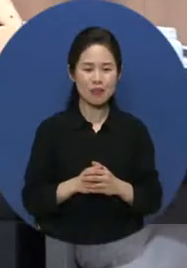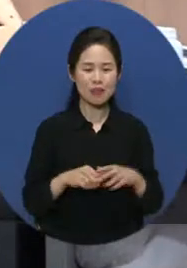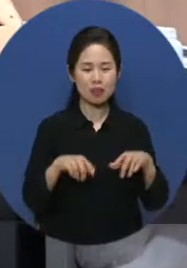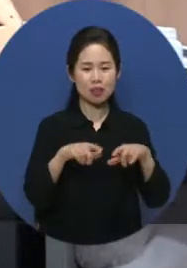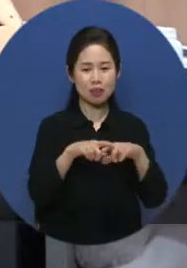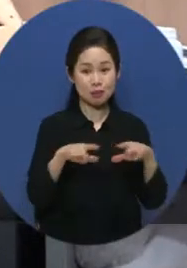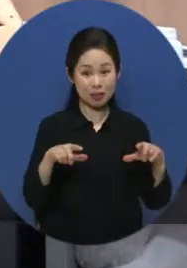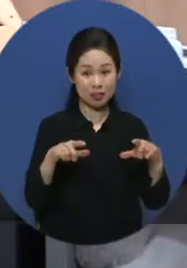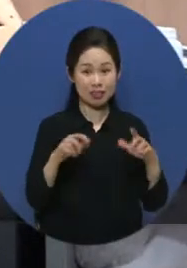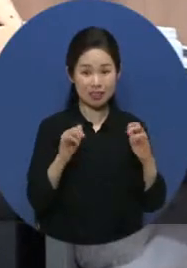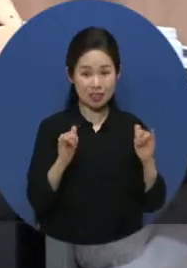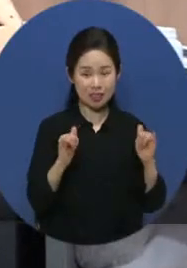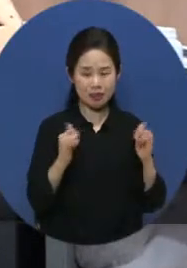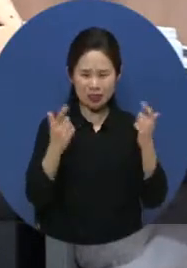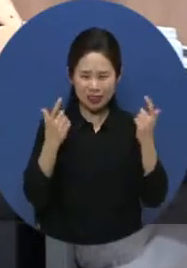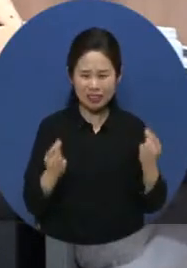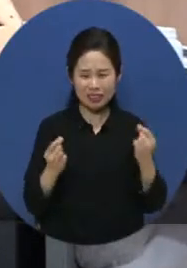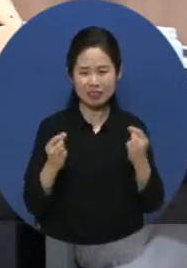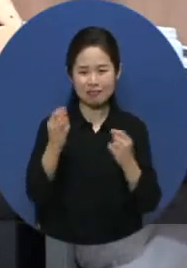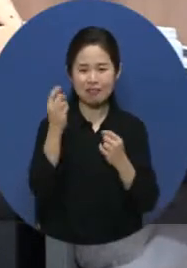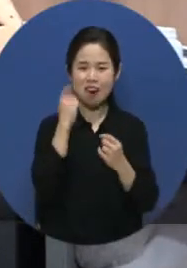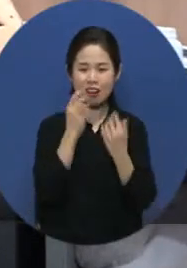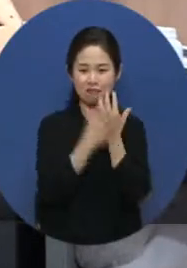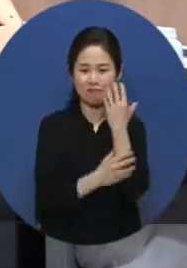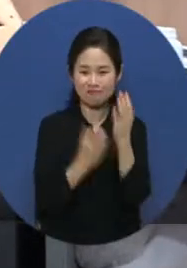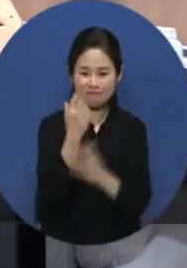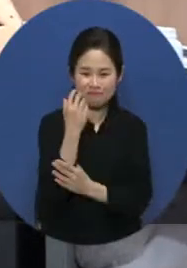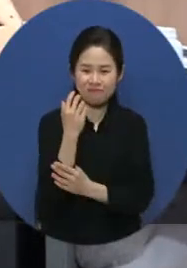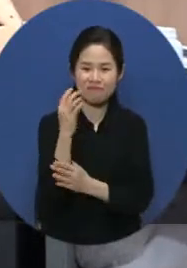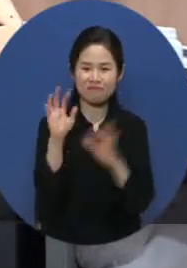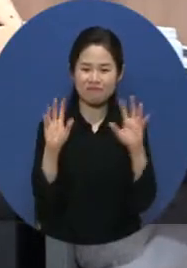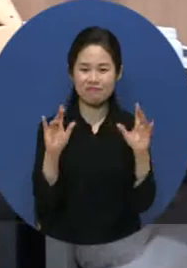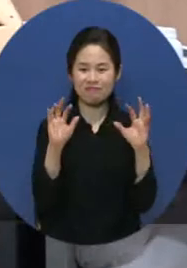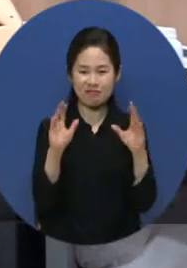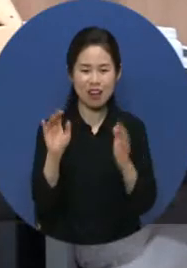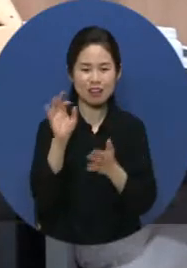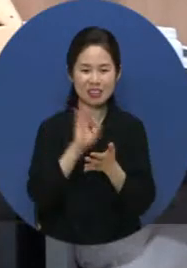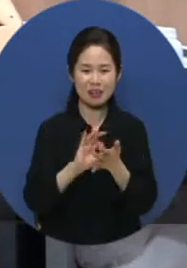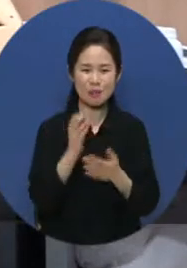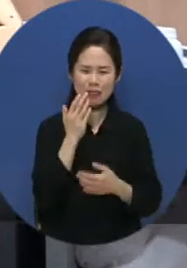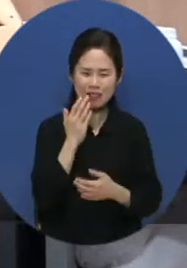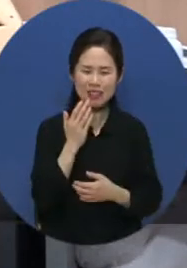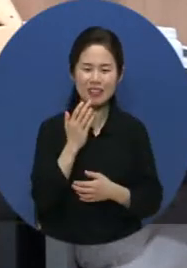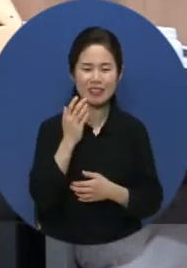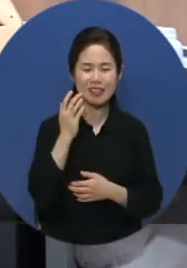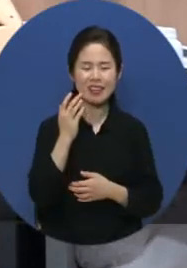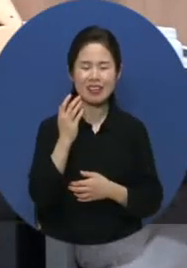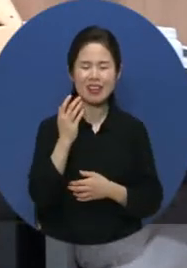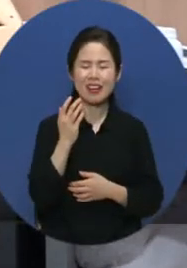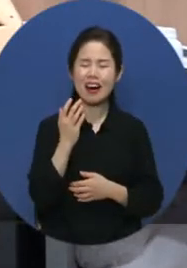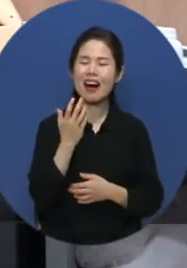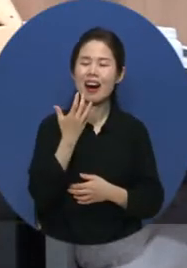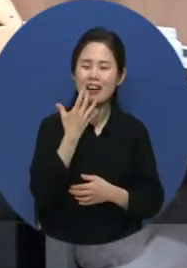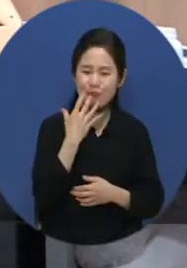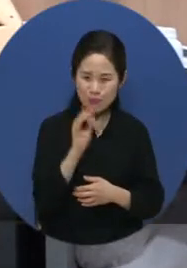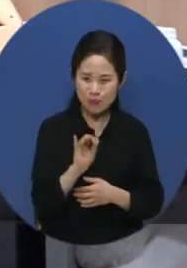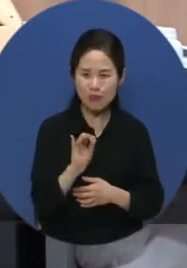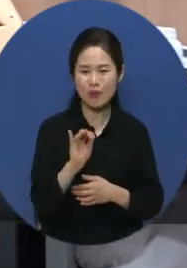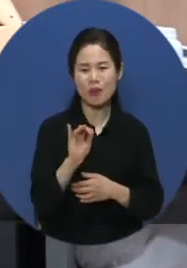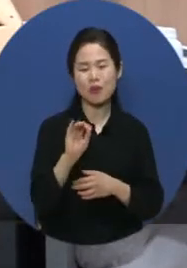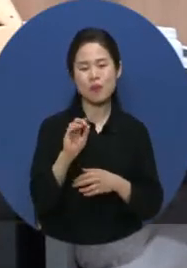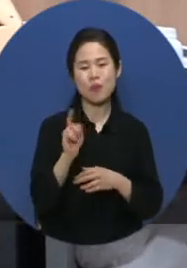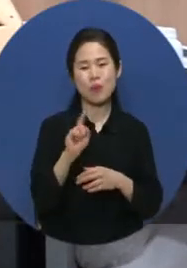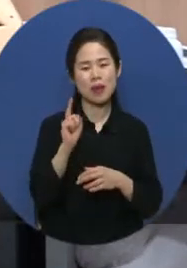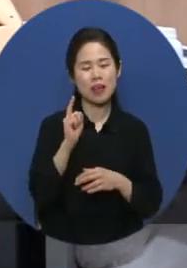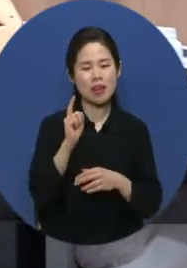일들을 이제 할 수 있게 되는구나 라는 사실에서, 다만 여전히 개선할 게 많다는 사실을 깨닫는 것도